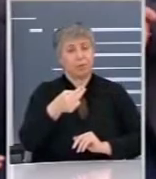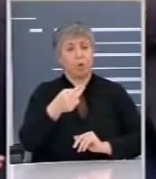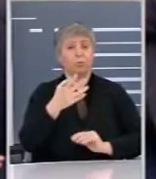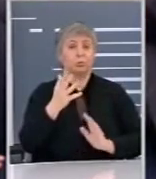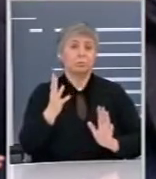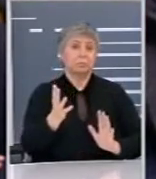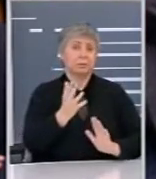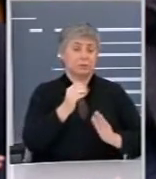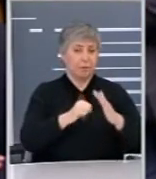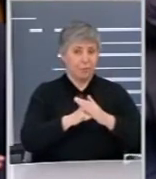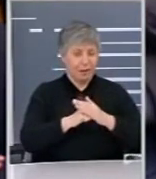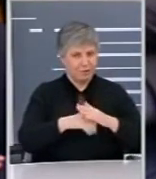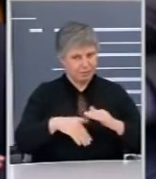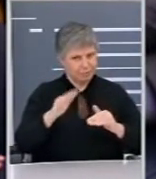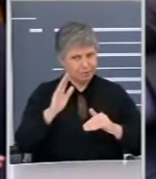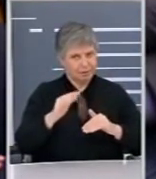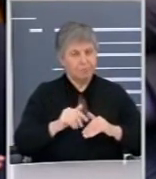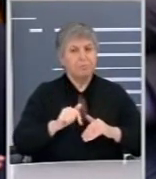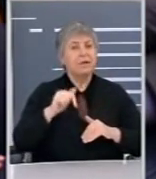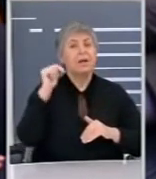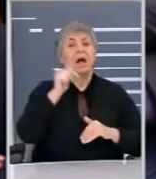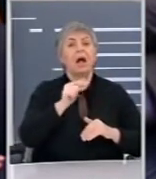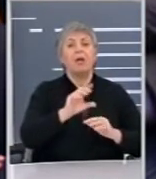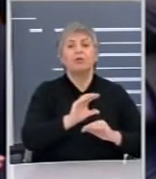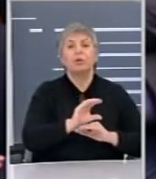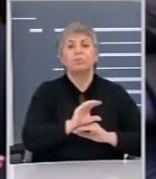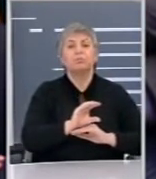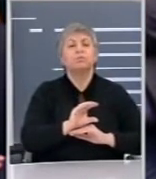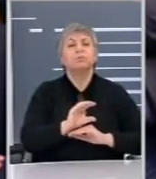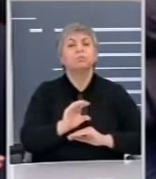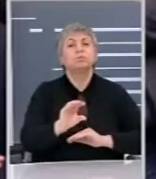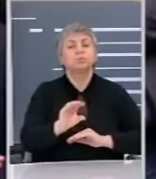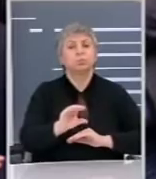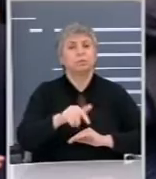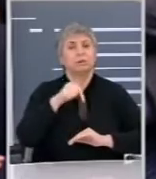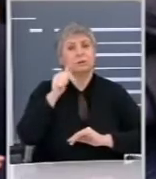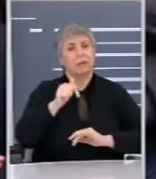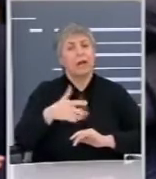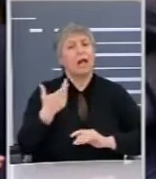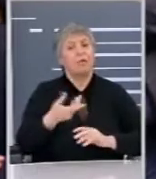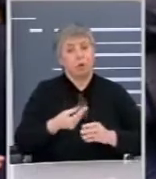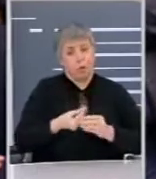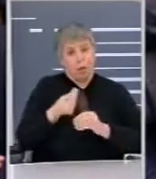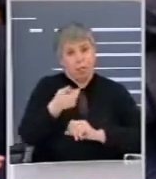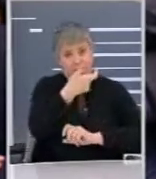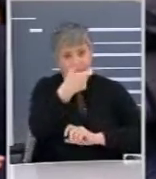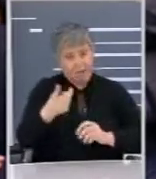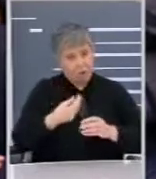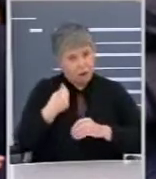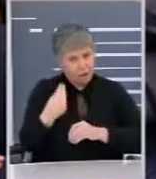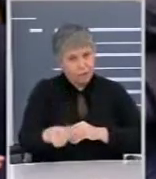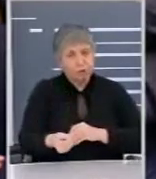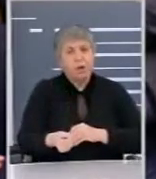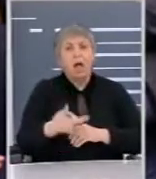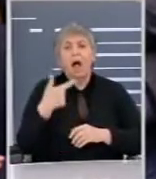τουλάχιστον σίγουρα δεν κατευθύνθηκε στην κατασκευή για την οποία χορηγήθηκε το δάνειο, χωρίς να